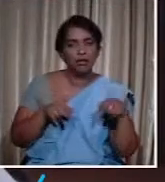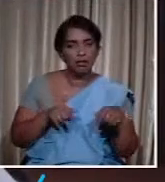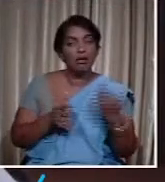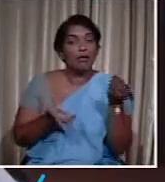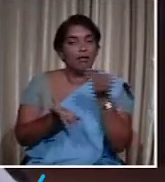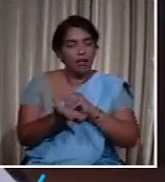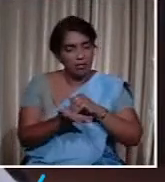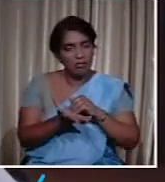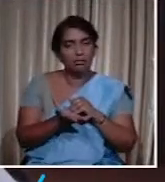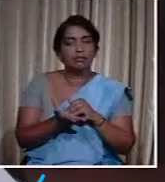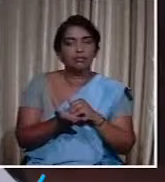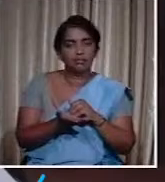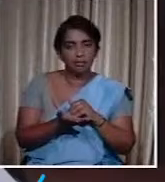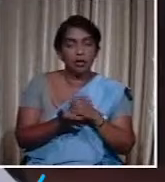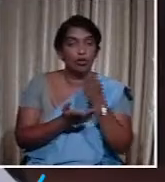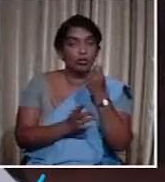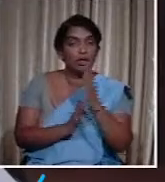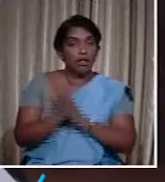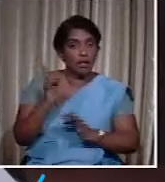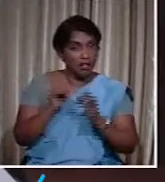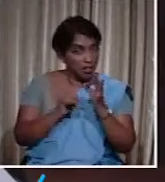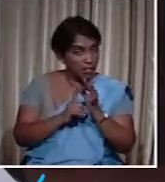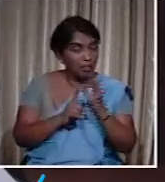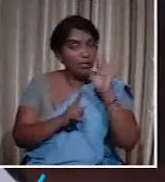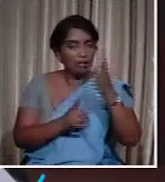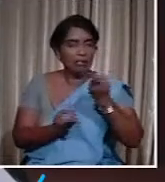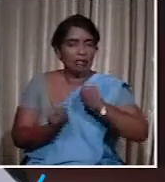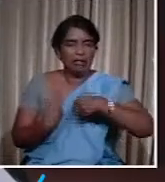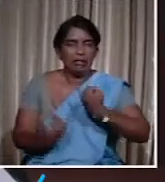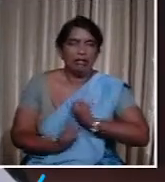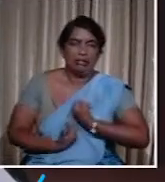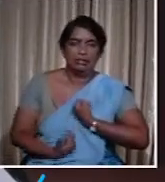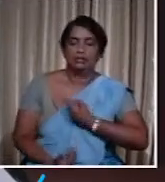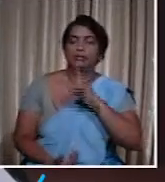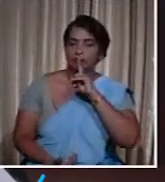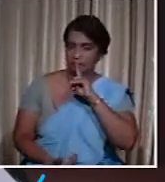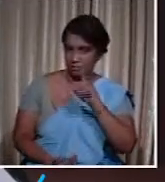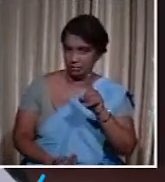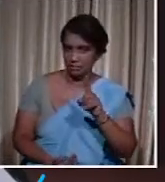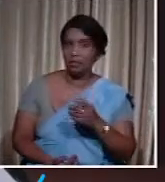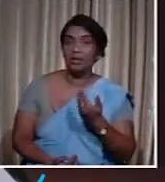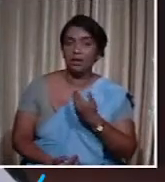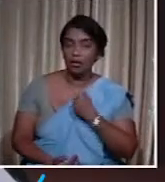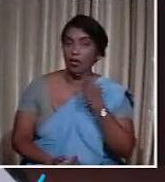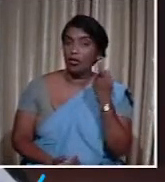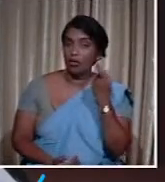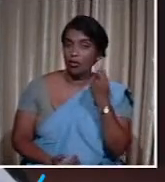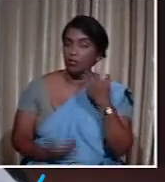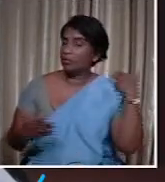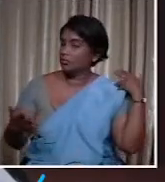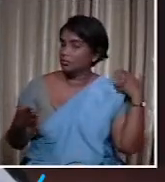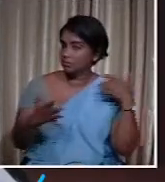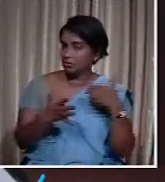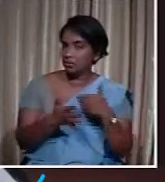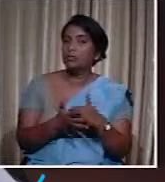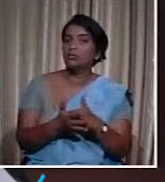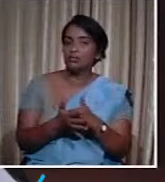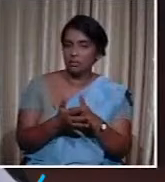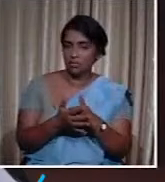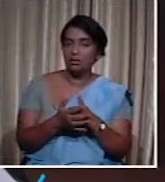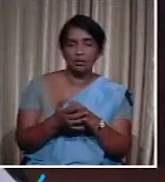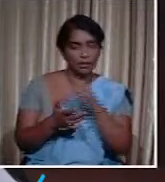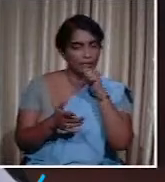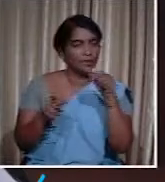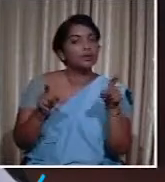නැවත වතාවක් මුදල් අමාත්‍යවරයා විසින් පුනරුච්චාරණය කර තිබෙනවා. අපේ ආර්ථිකයේ දිගුකාලීනය